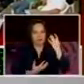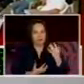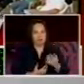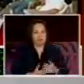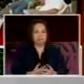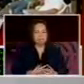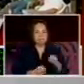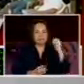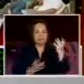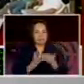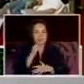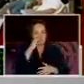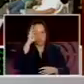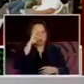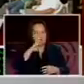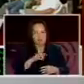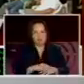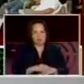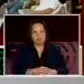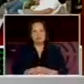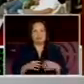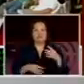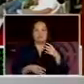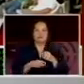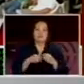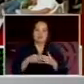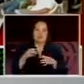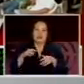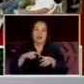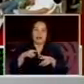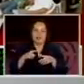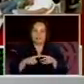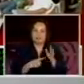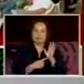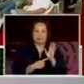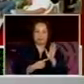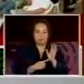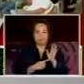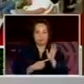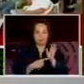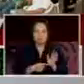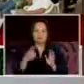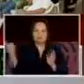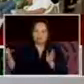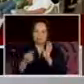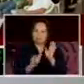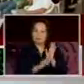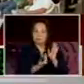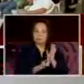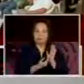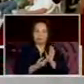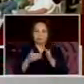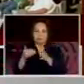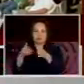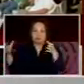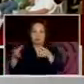Tsaka, isang punto. Nang nagtapos magpresenta ng ebidensya ang prosecution,